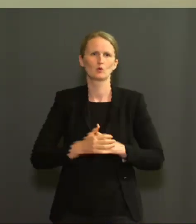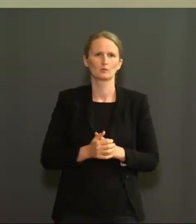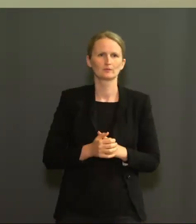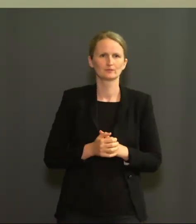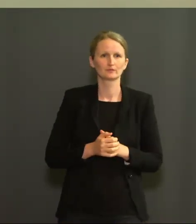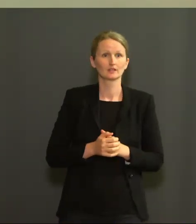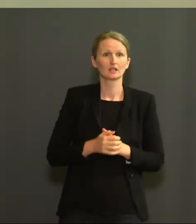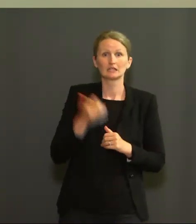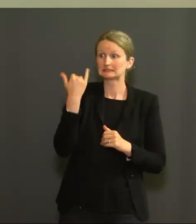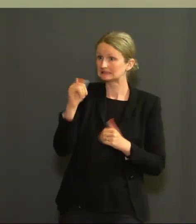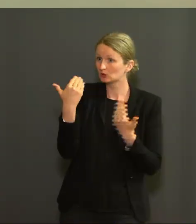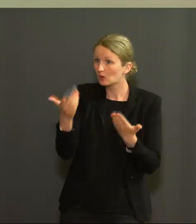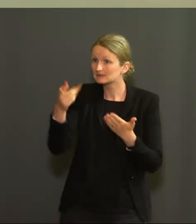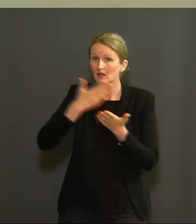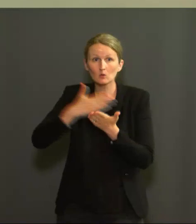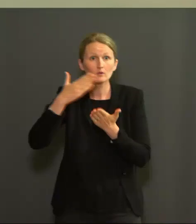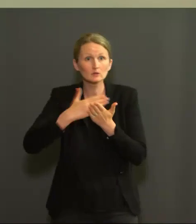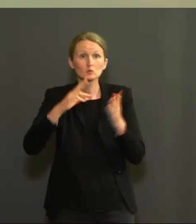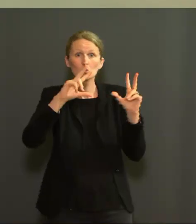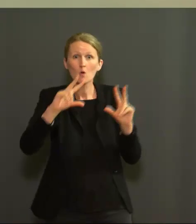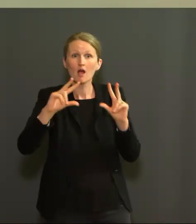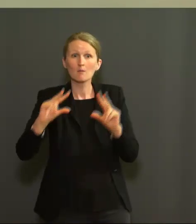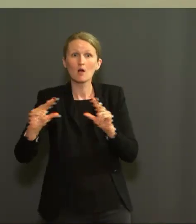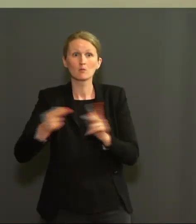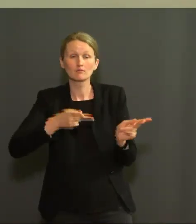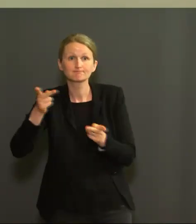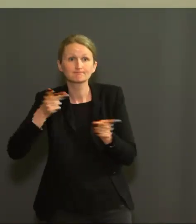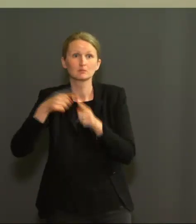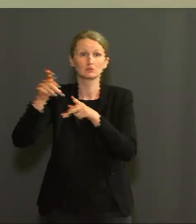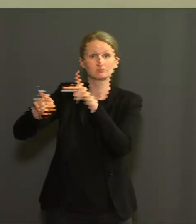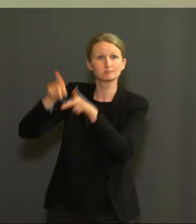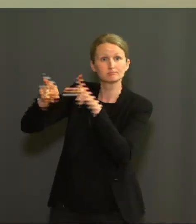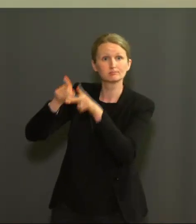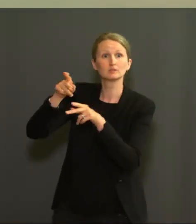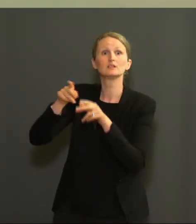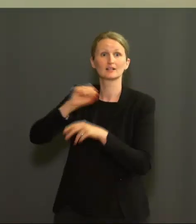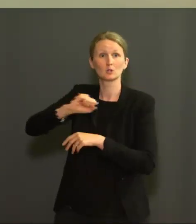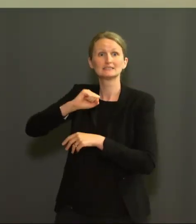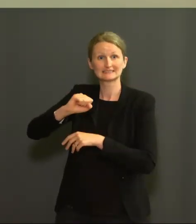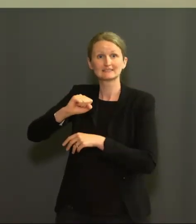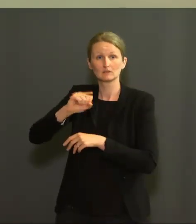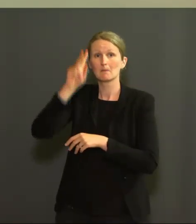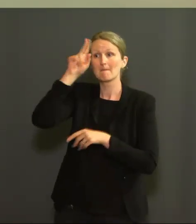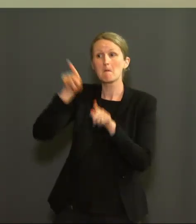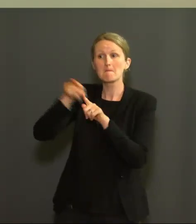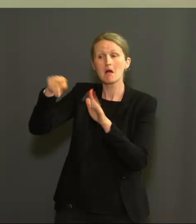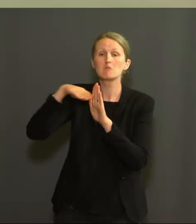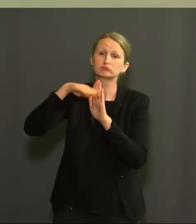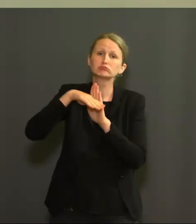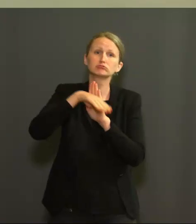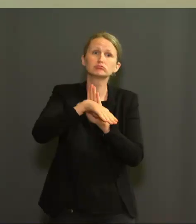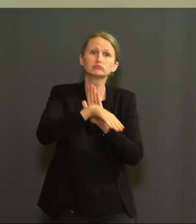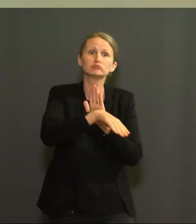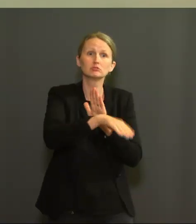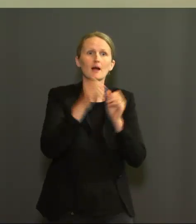elle devrait se poursuivre pour les soins intensifs, nous pourrions ainsi atteindre aux environs du 10 juillet un plafond